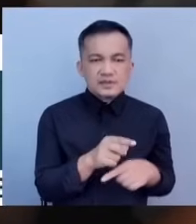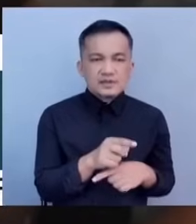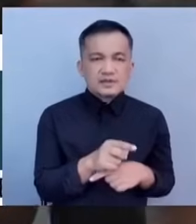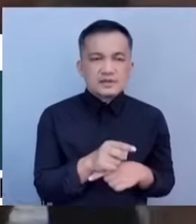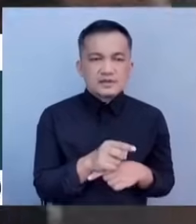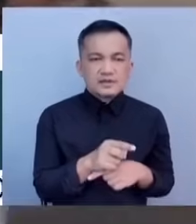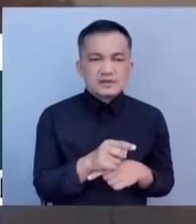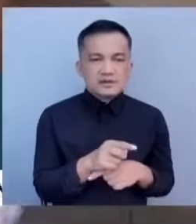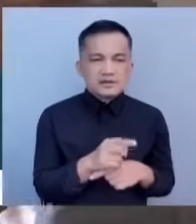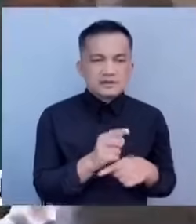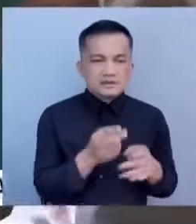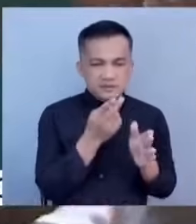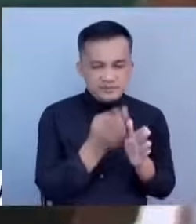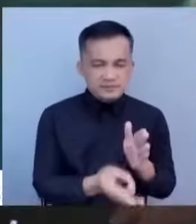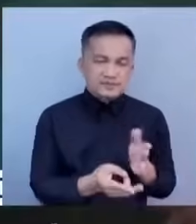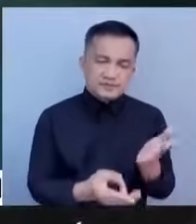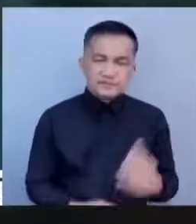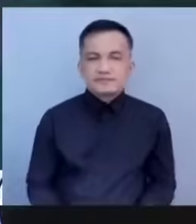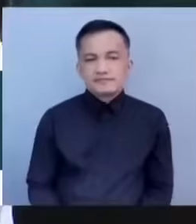sa tomb.